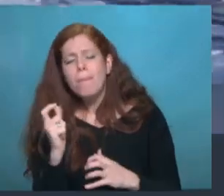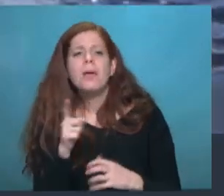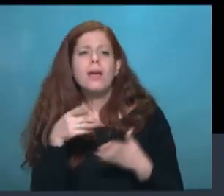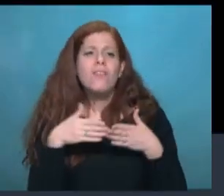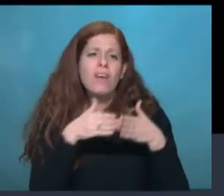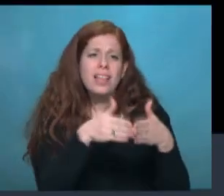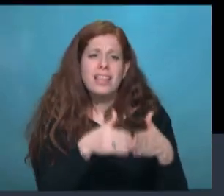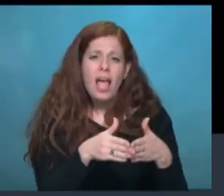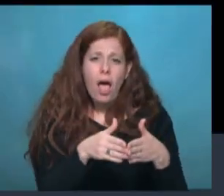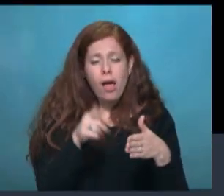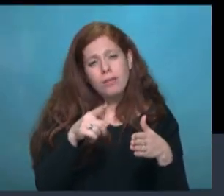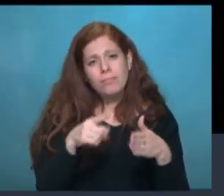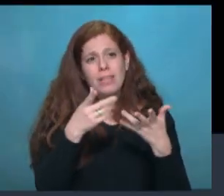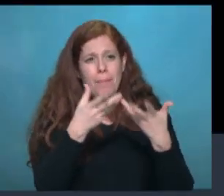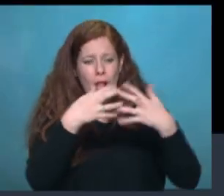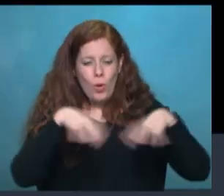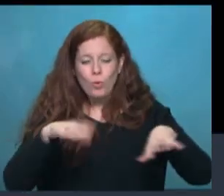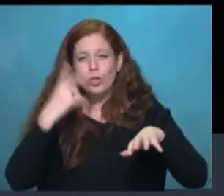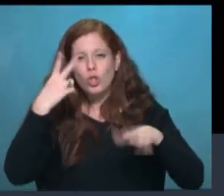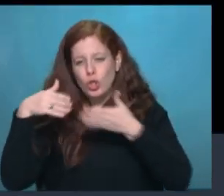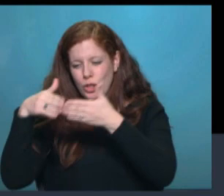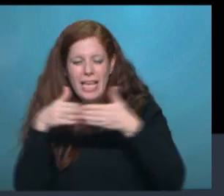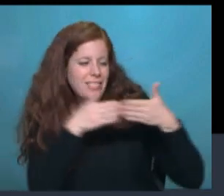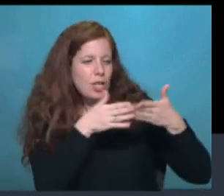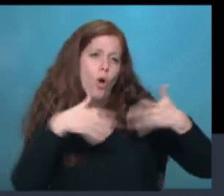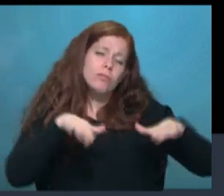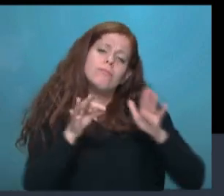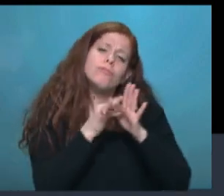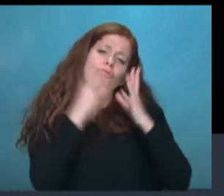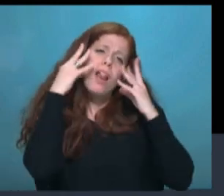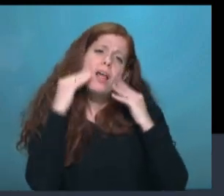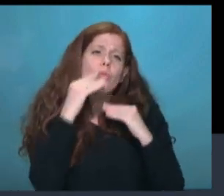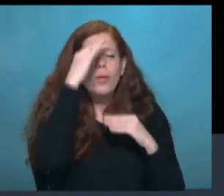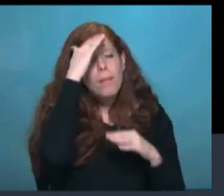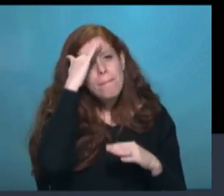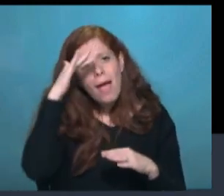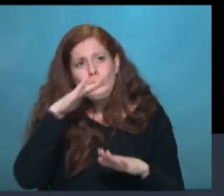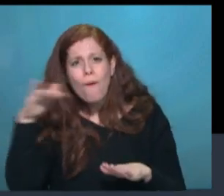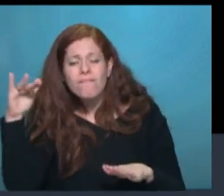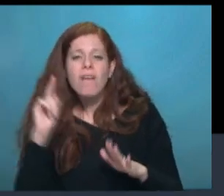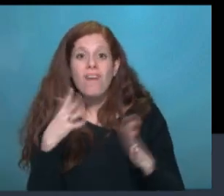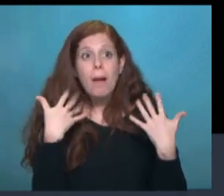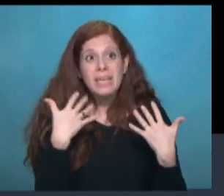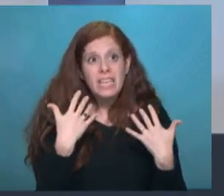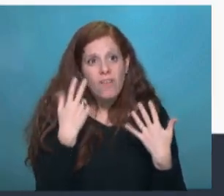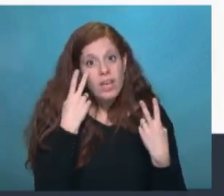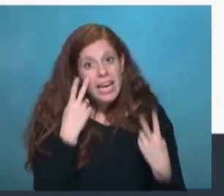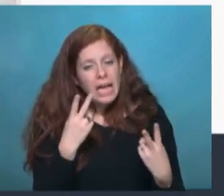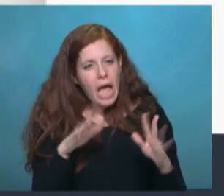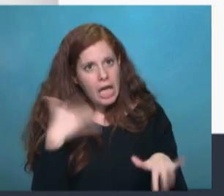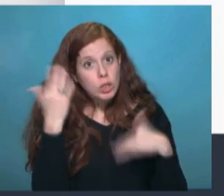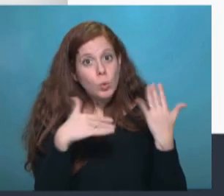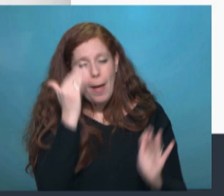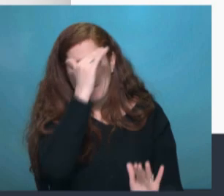דל פיינה, הם התחלקו לשתי סירות שיצאו לשייט כדי לענות מהנוף, אך מזג האוויר כך נראה היה סוער